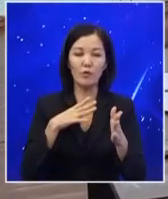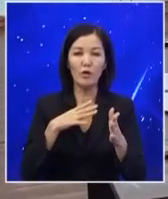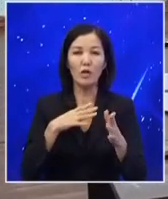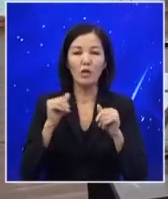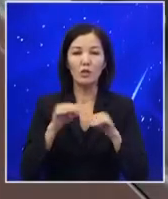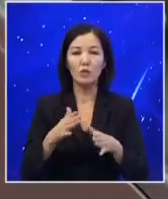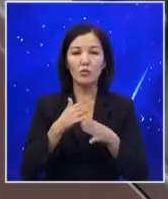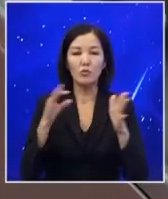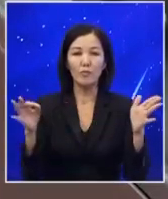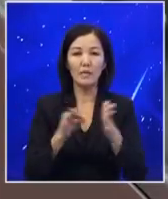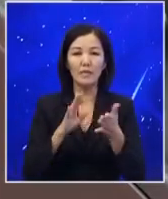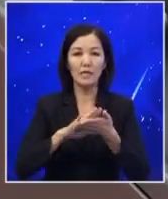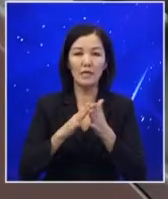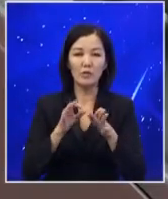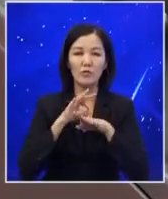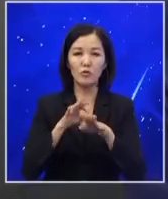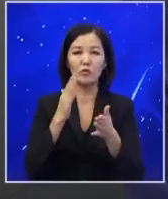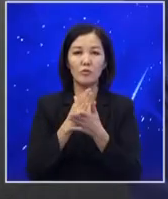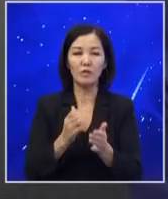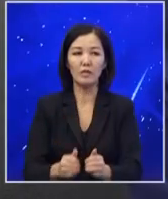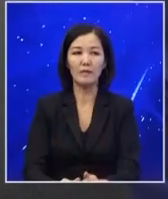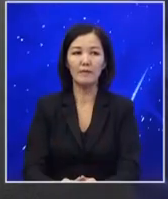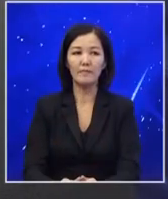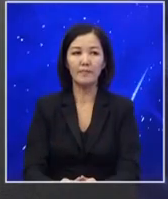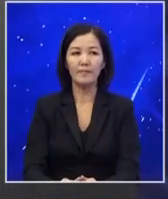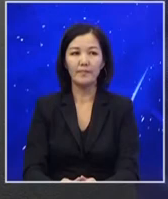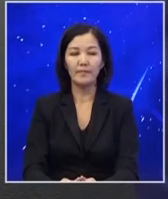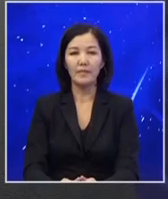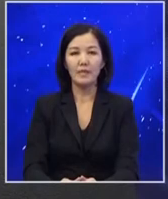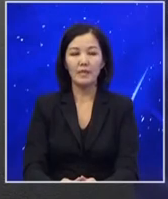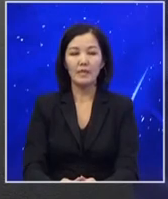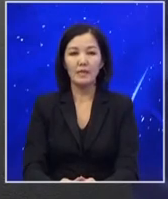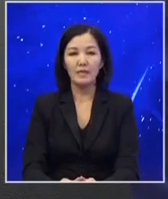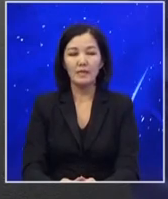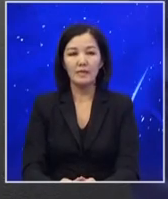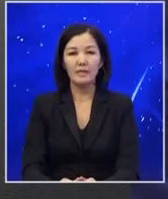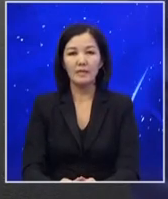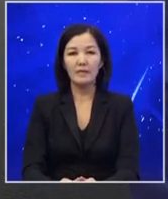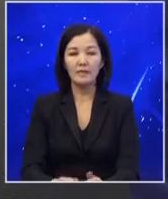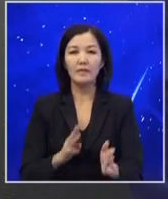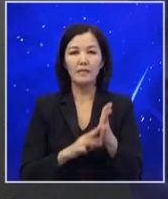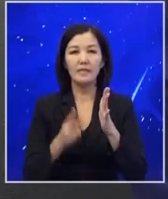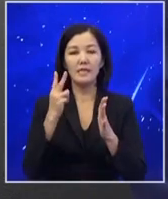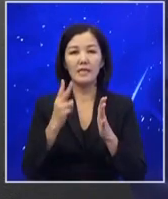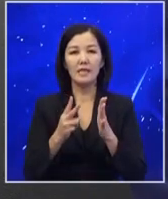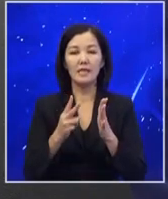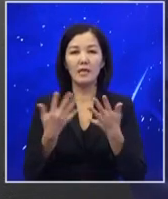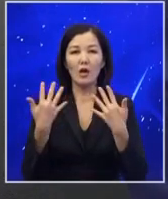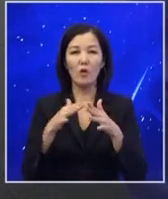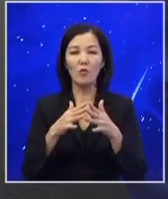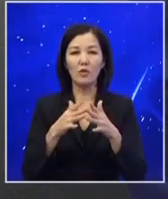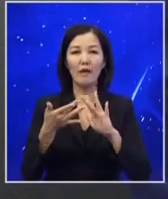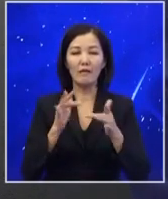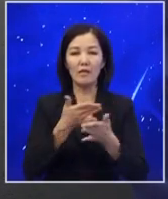шешу мақсатында келіссөздер жүргізіліп жатыр. 82 сел отсутствует интернет. 82 жуық ауылда интернет